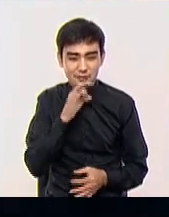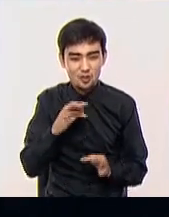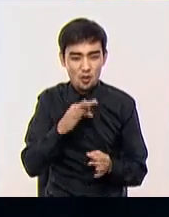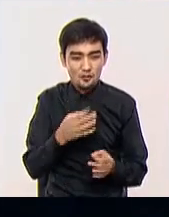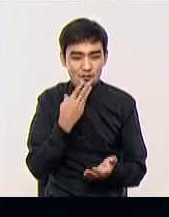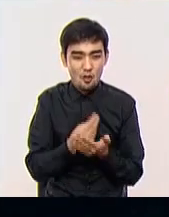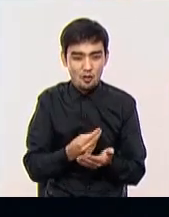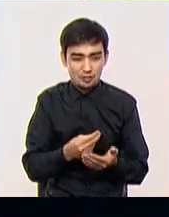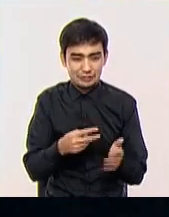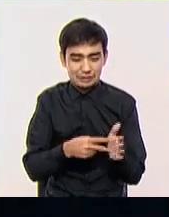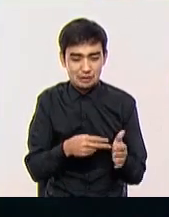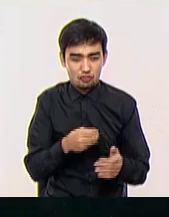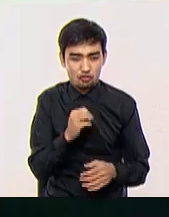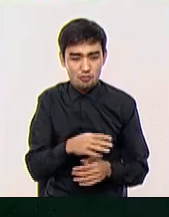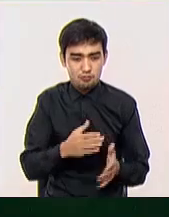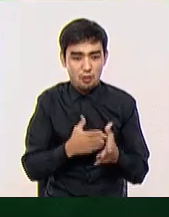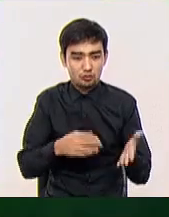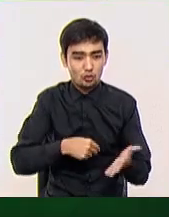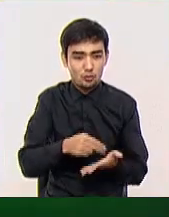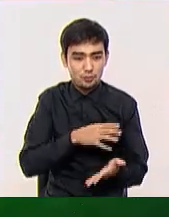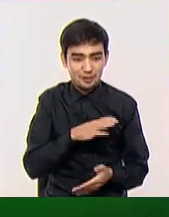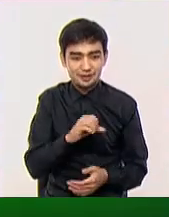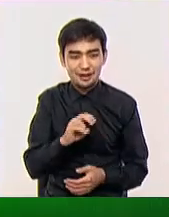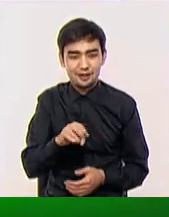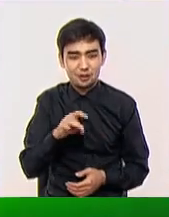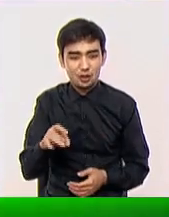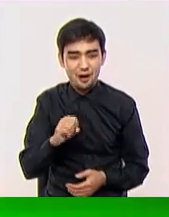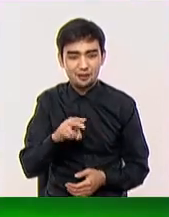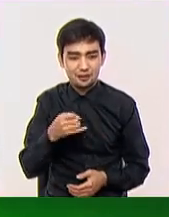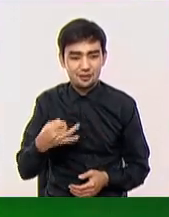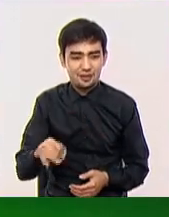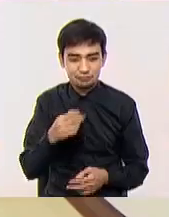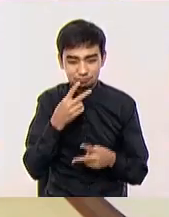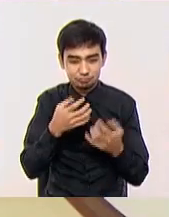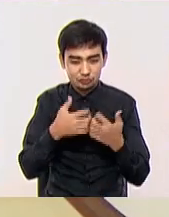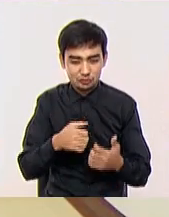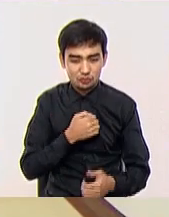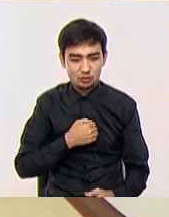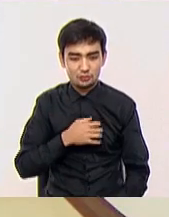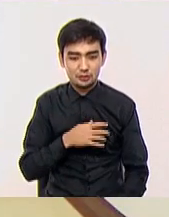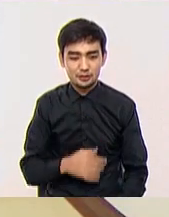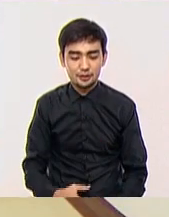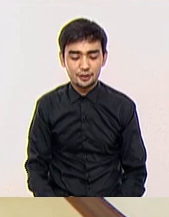қымбатқа сатып алып отырғаны сенатор Андрей Лукиннің ашуын тудырыпты.